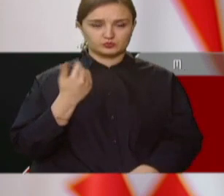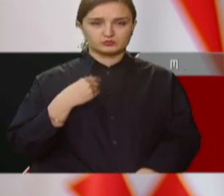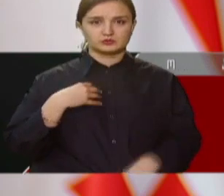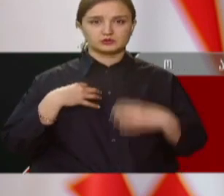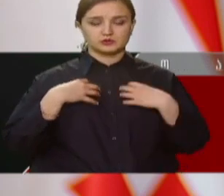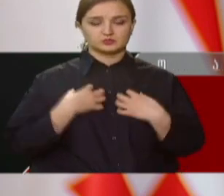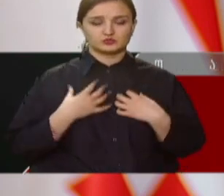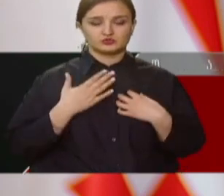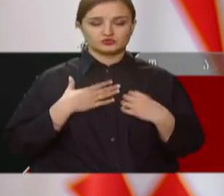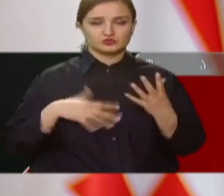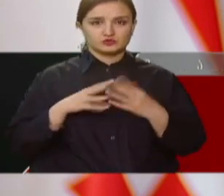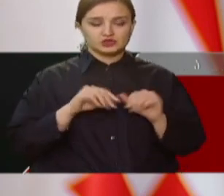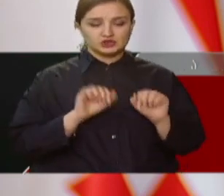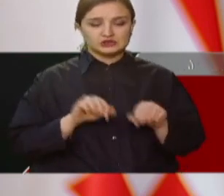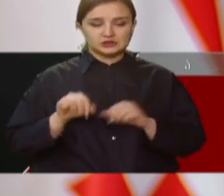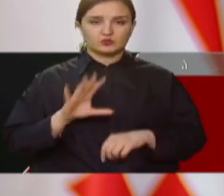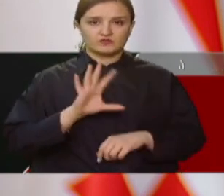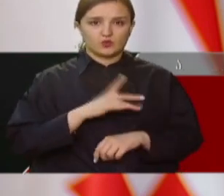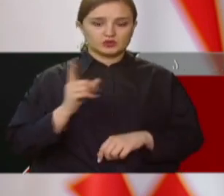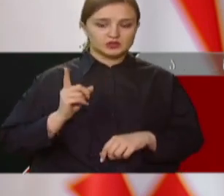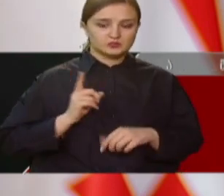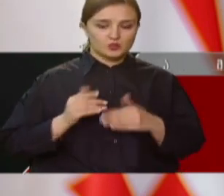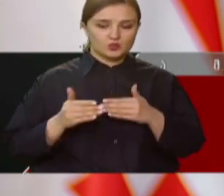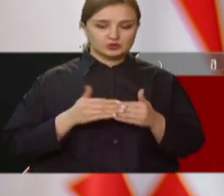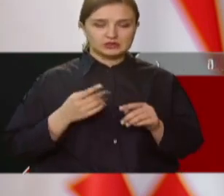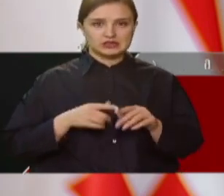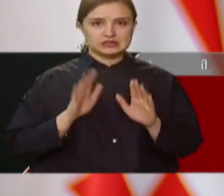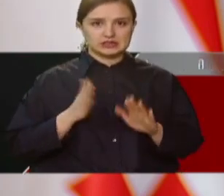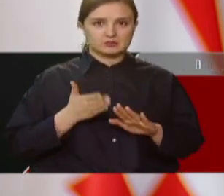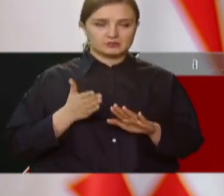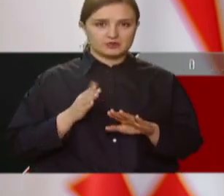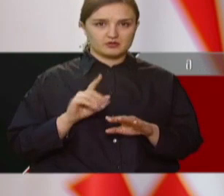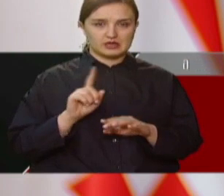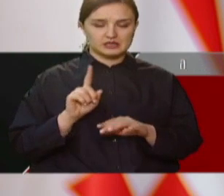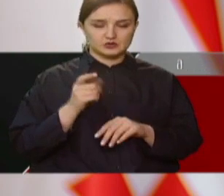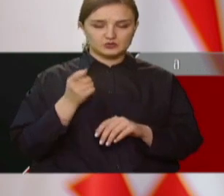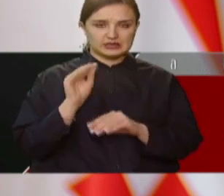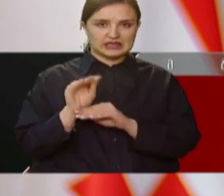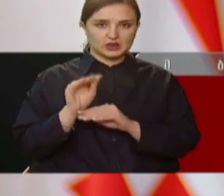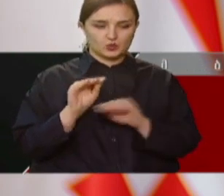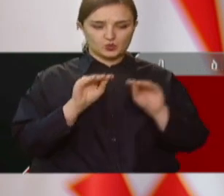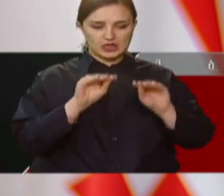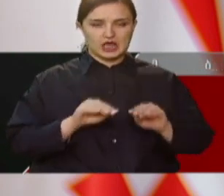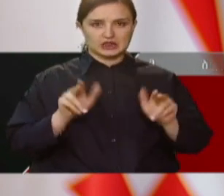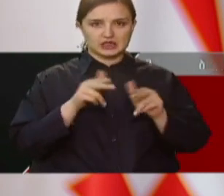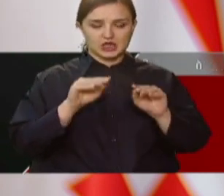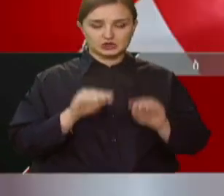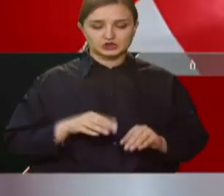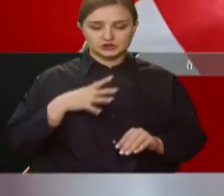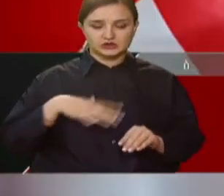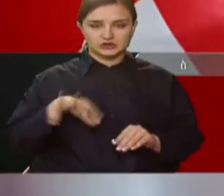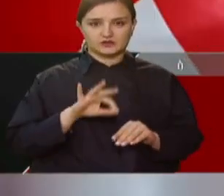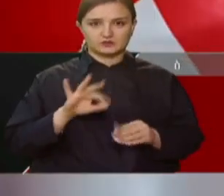სამწუხაროდ ჩვენ შესაძლოა ჰქონდეს მოლოდინი, რომ ეს იქნება ძალიან კრიტიკული ანგარიში ქვეყანაში შექმნილ ვითარებასთან